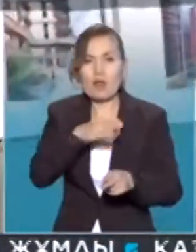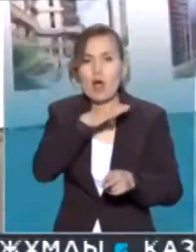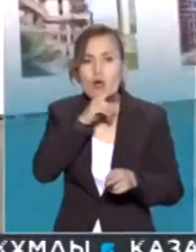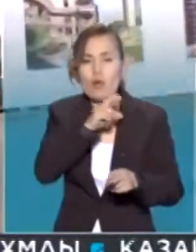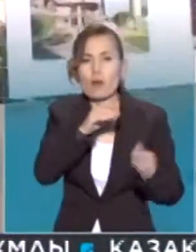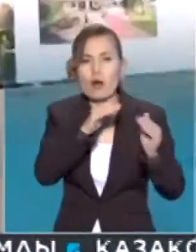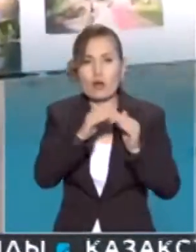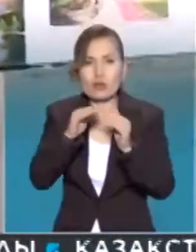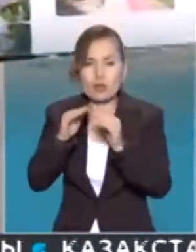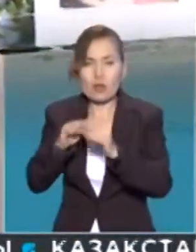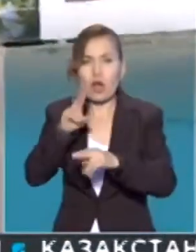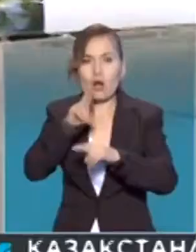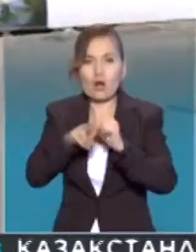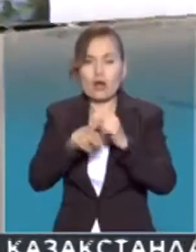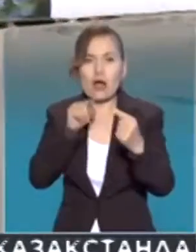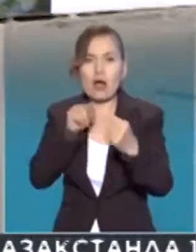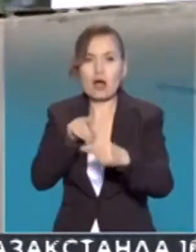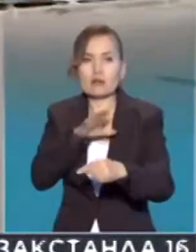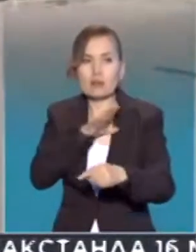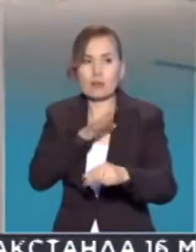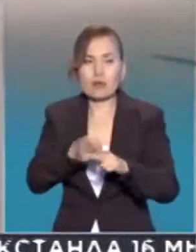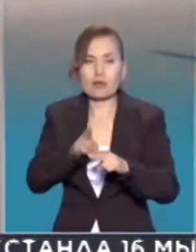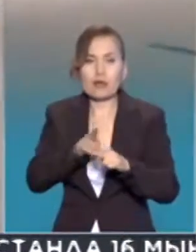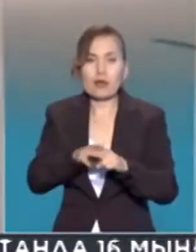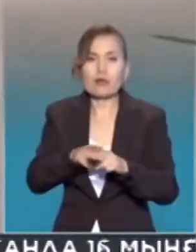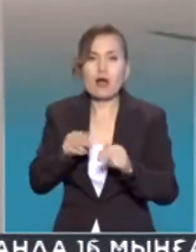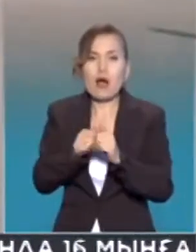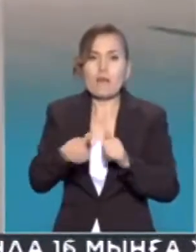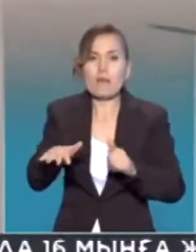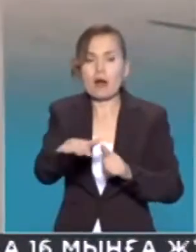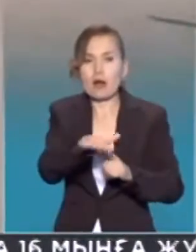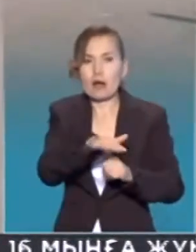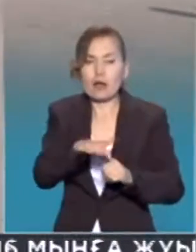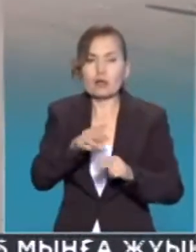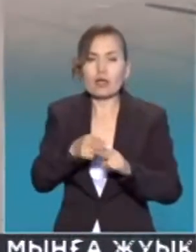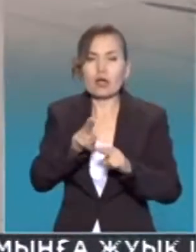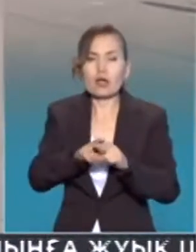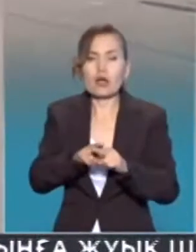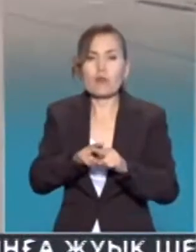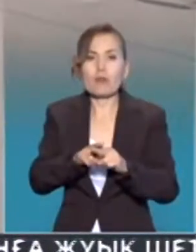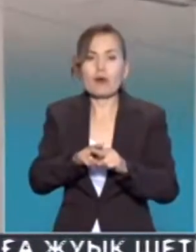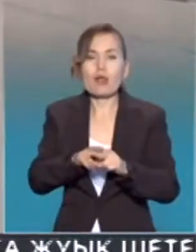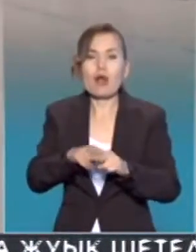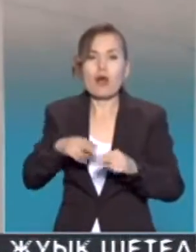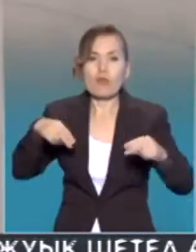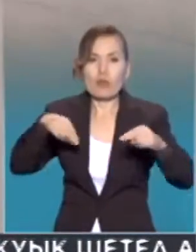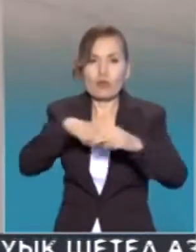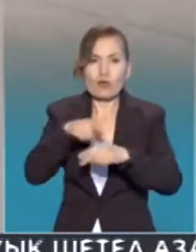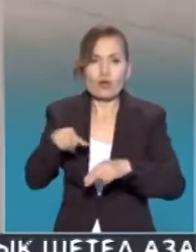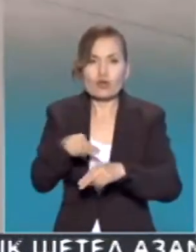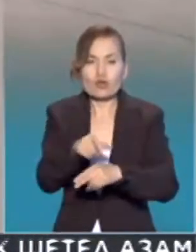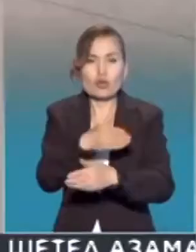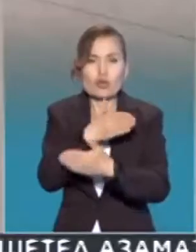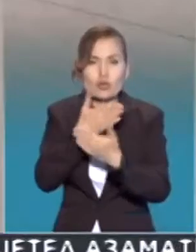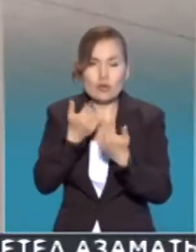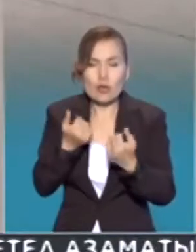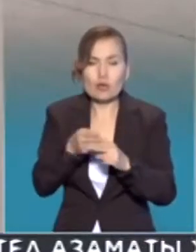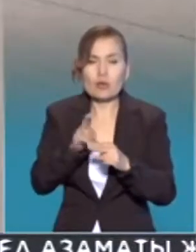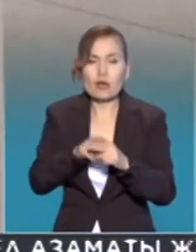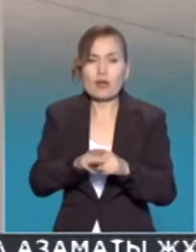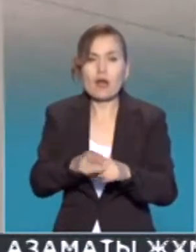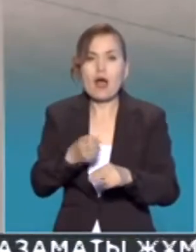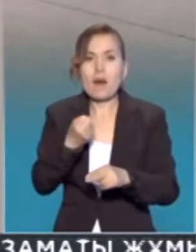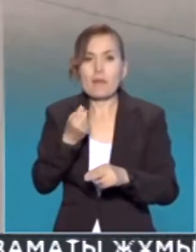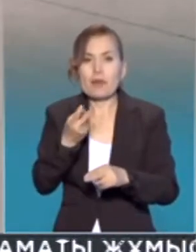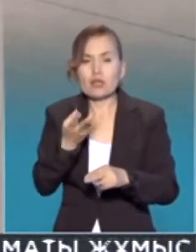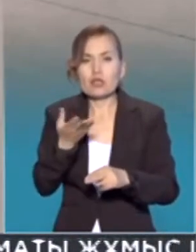үйдің құрылысына қарсы шыққан еді. Өйткені маңайдағы үйлер мен әлеуметтік нысандарға кіріп шығу қиындаған. Аталған аумақ осыдан